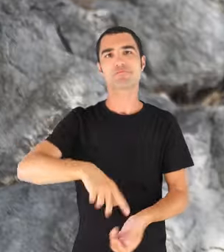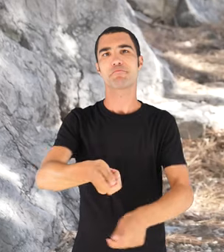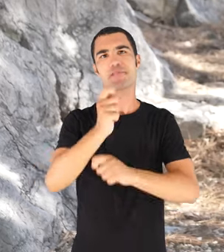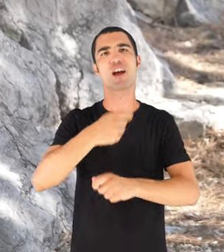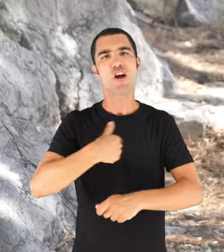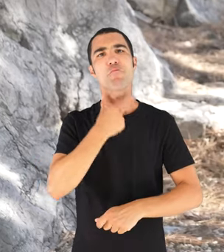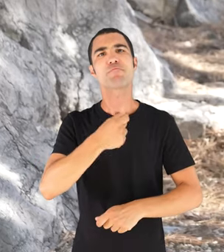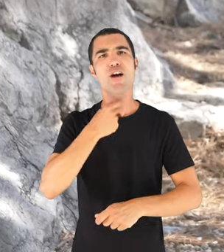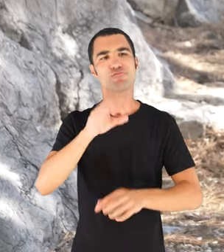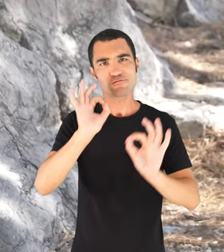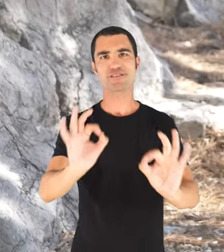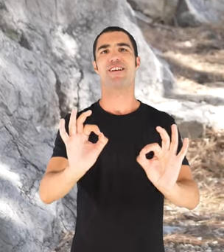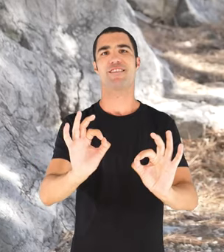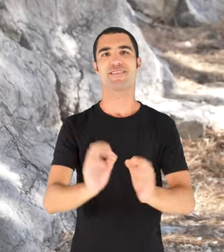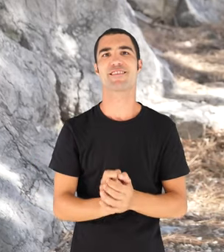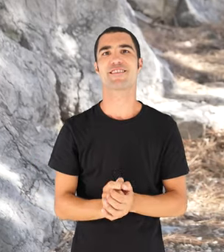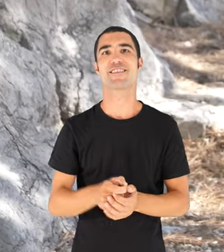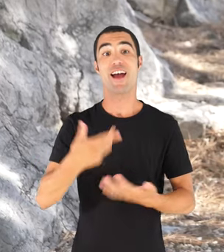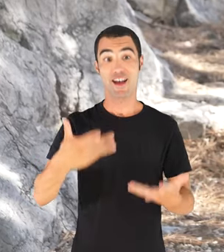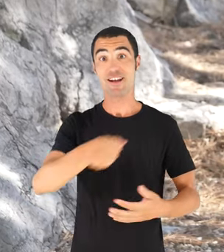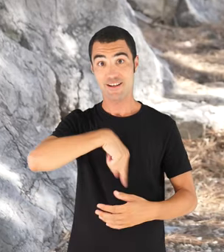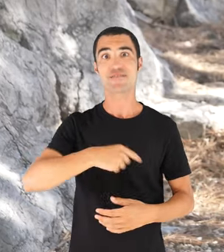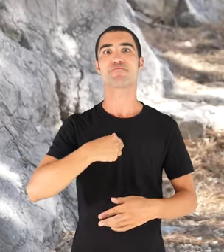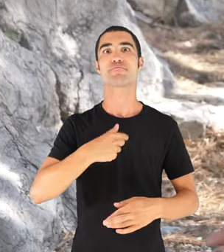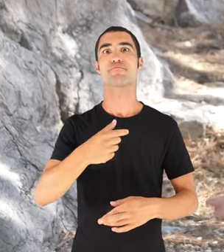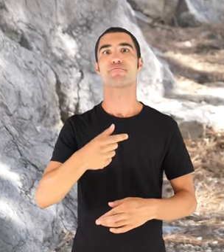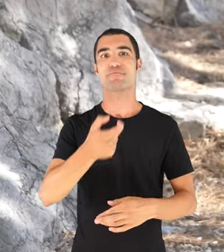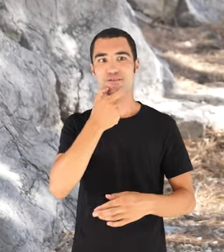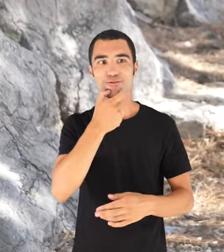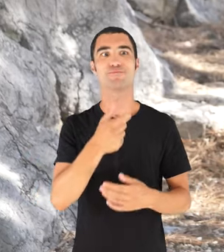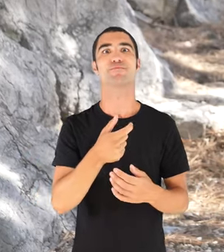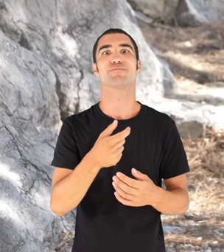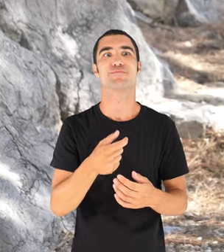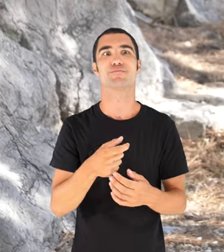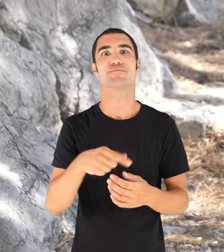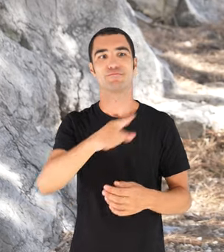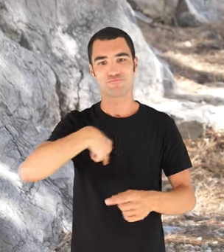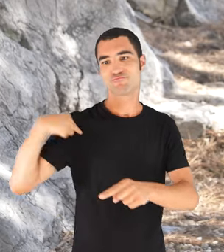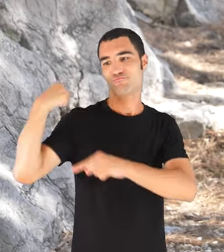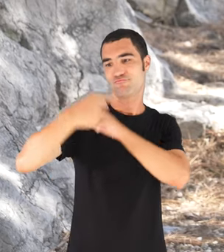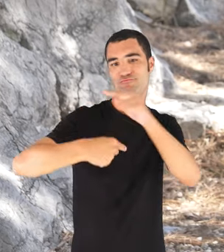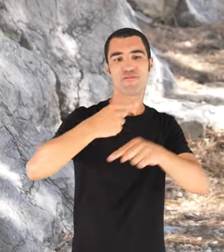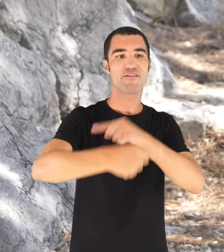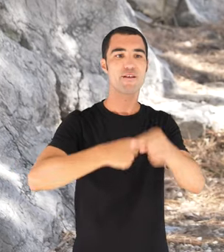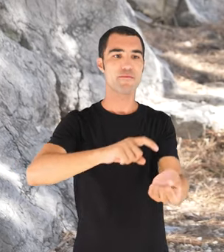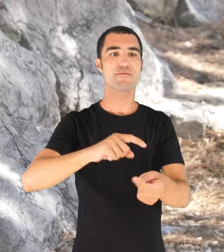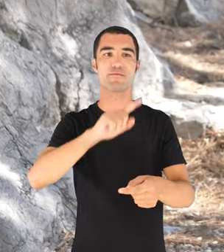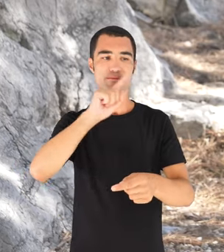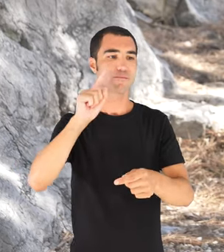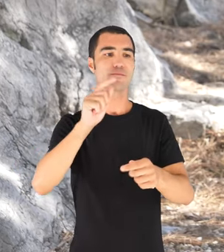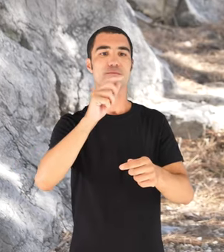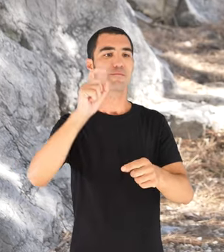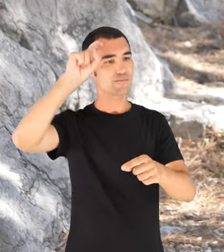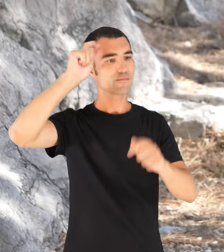sigui. El passador, que és la part que ara pescam, que passador és el nom, és el mal nom de la família,